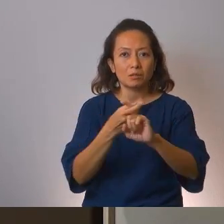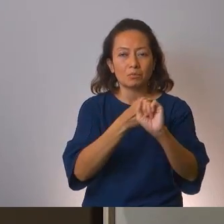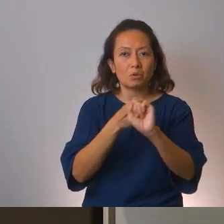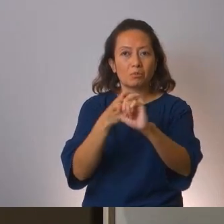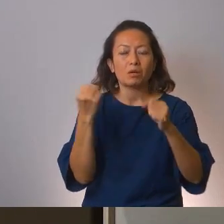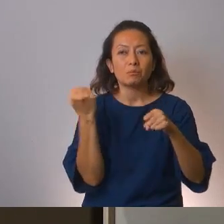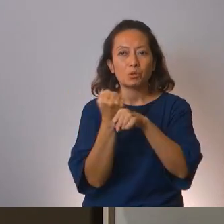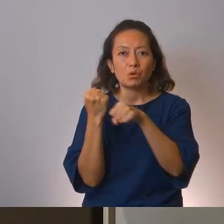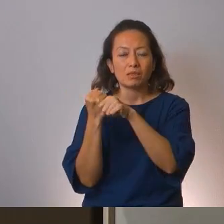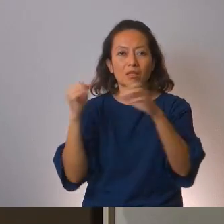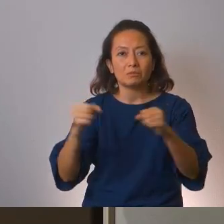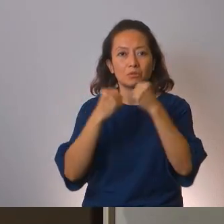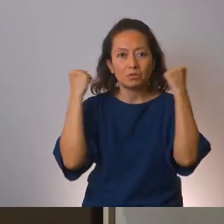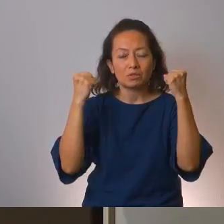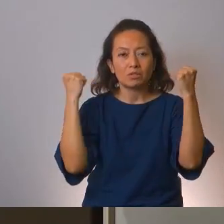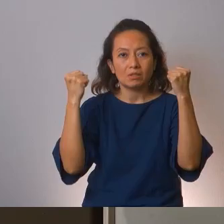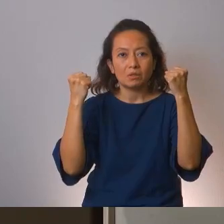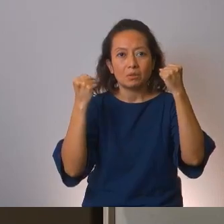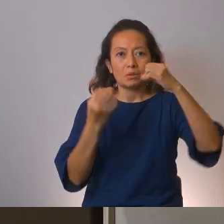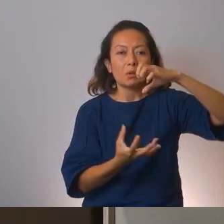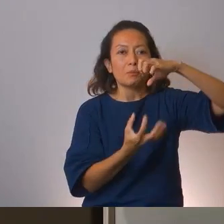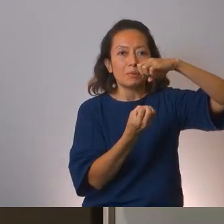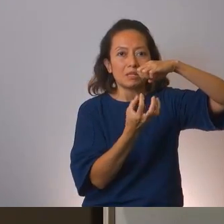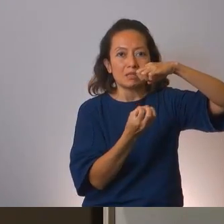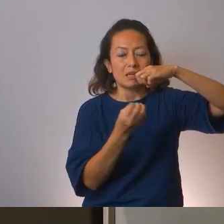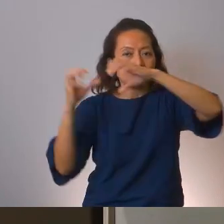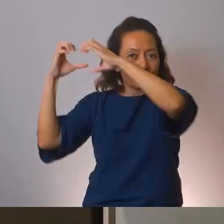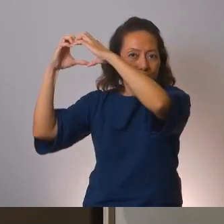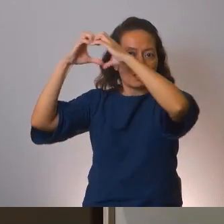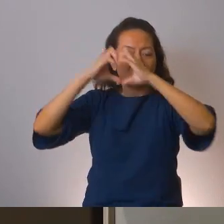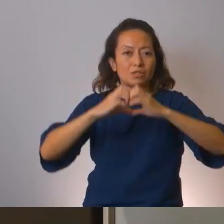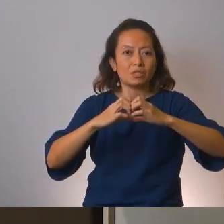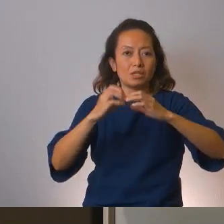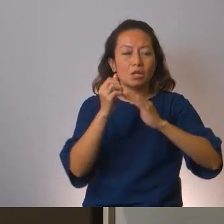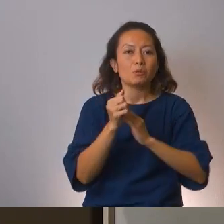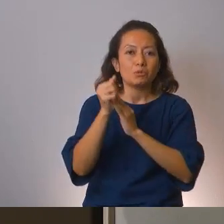menguatkan. Pelita cinta kasih-Nya menuntun perjalanan kita.